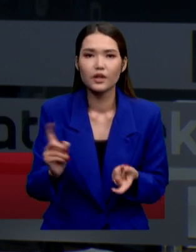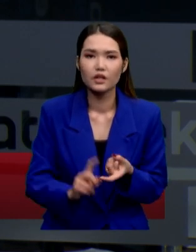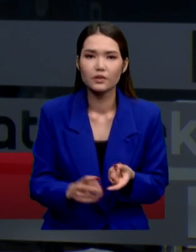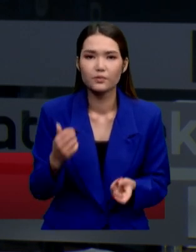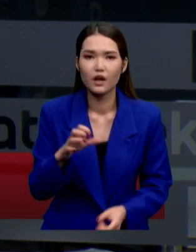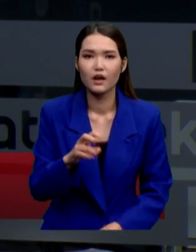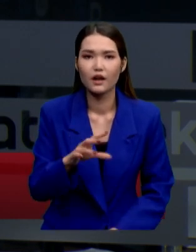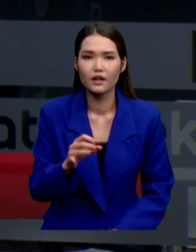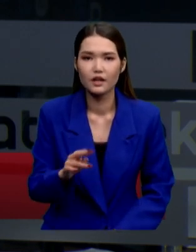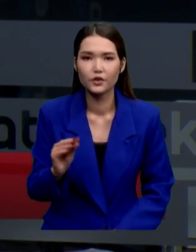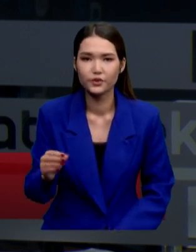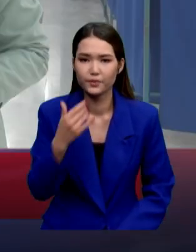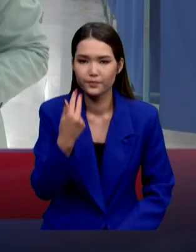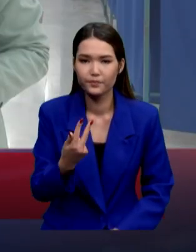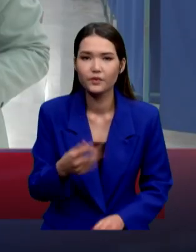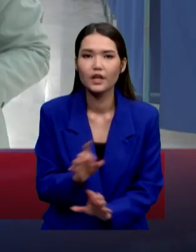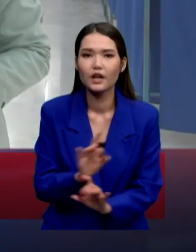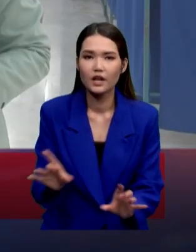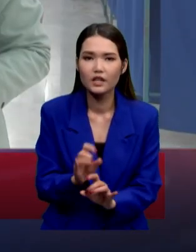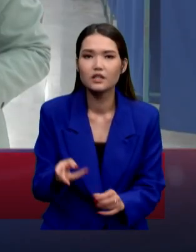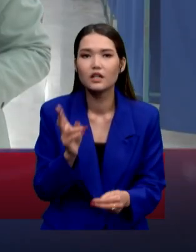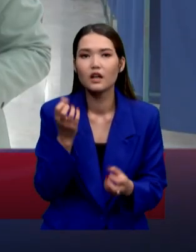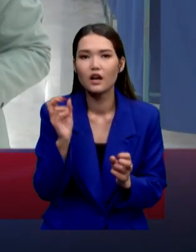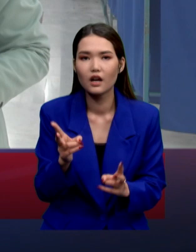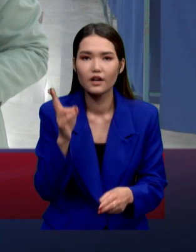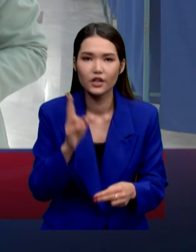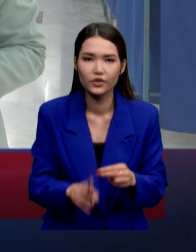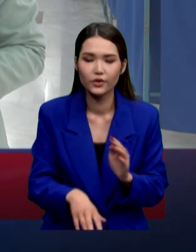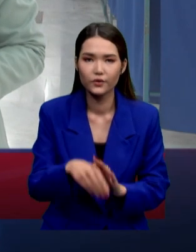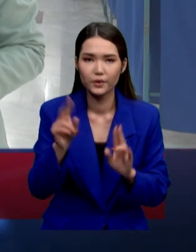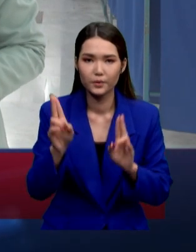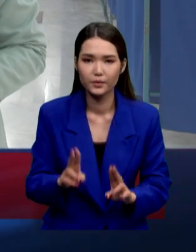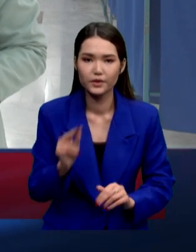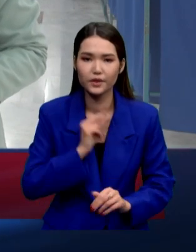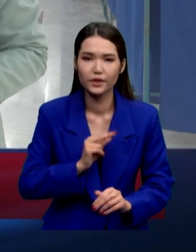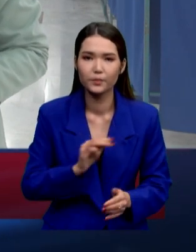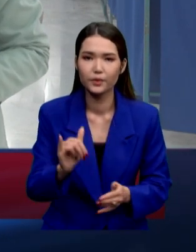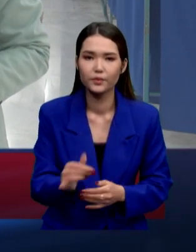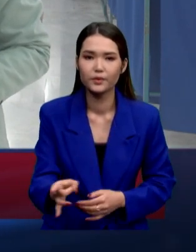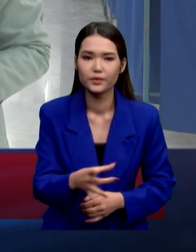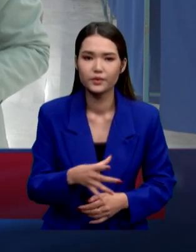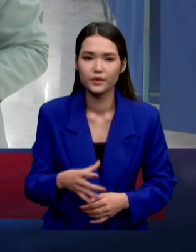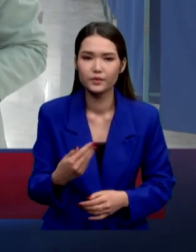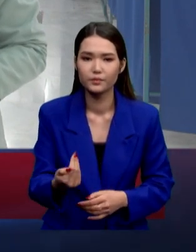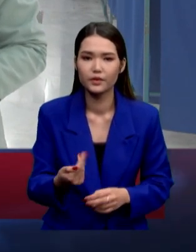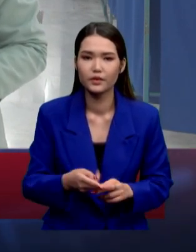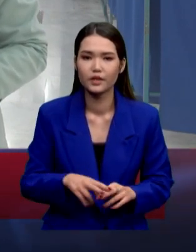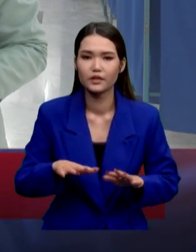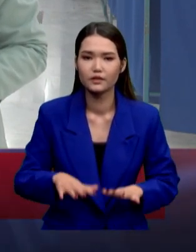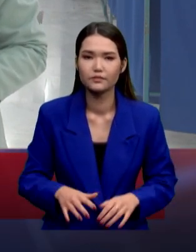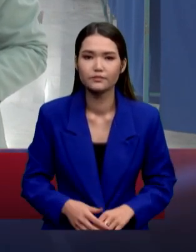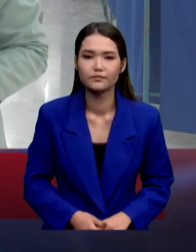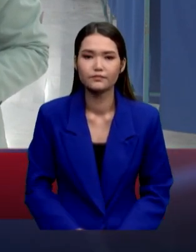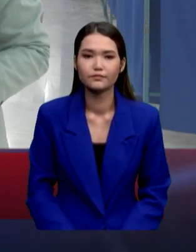связи моя коллега Алия Жамитова. Алия, добрый вечер. Расскажите, завершился ли у вас выборный процесс в регионе и что, собственно, на данную минуту можно